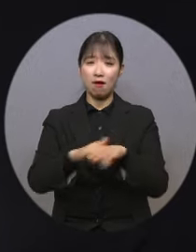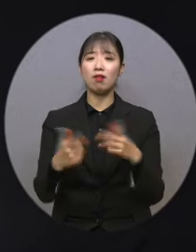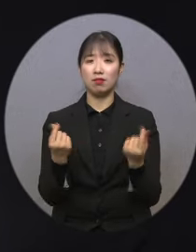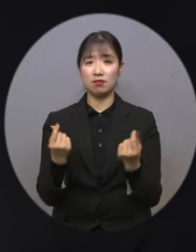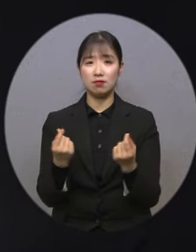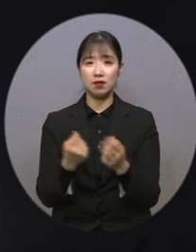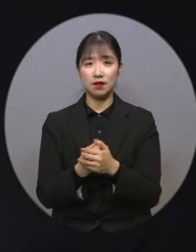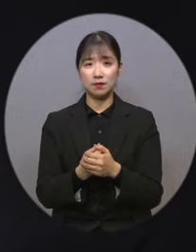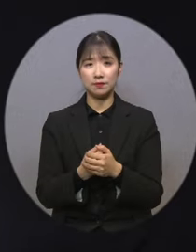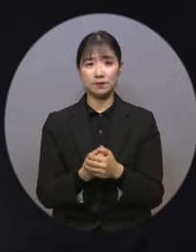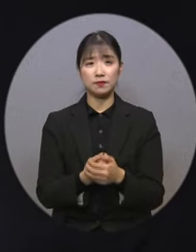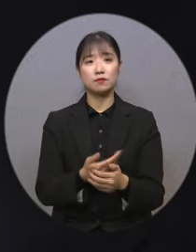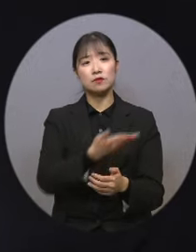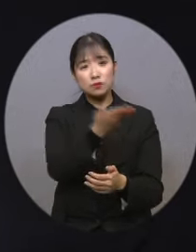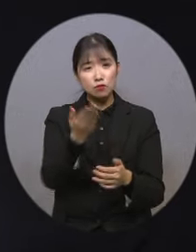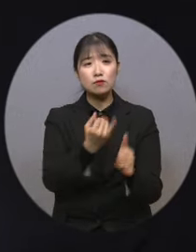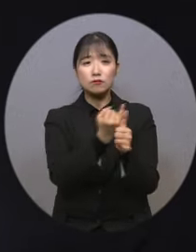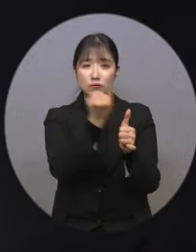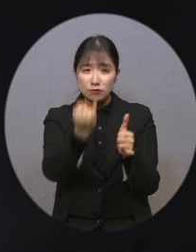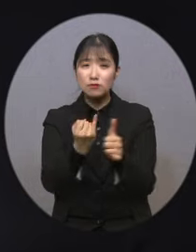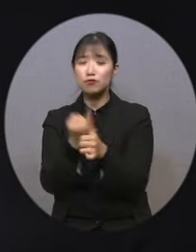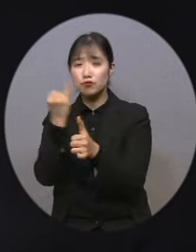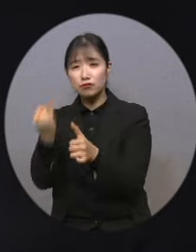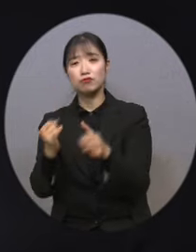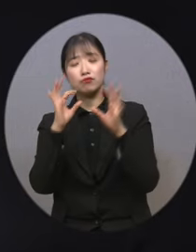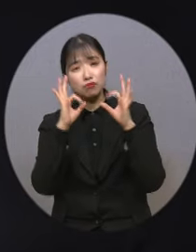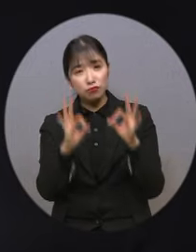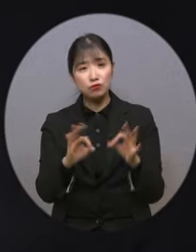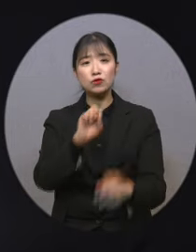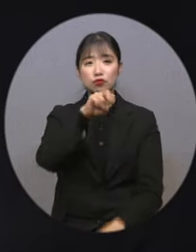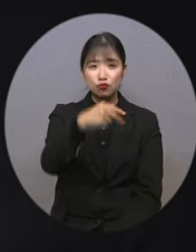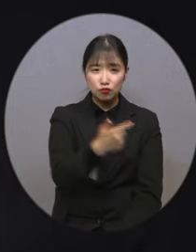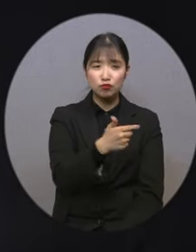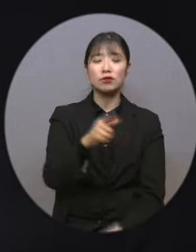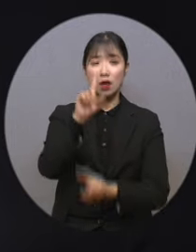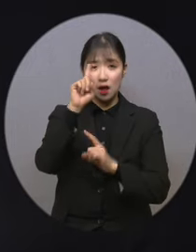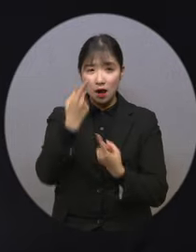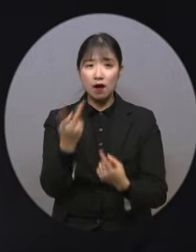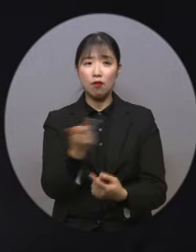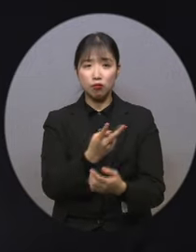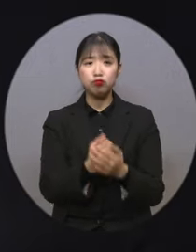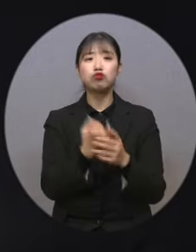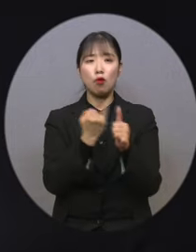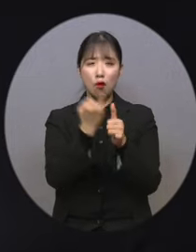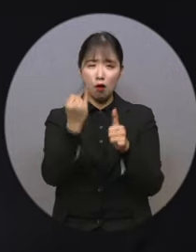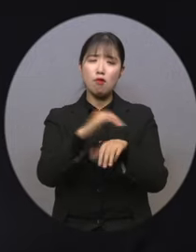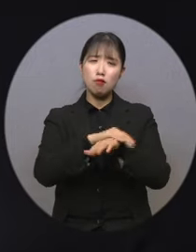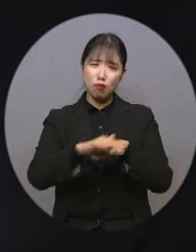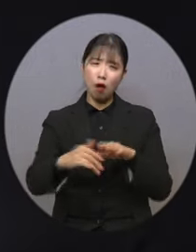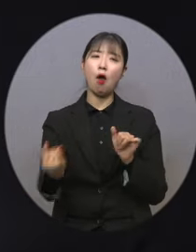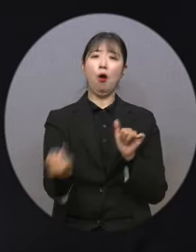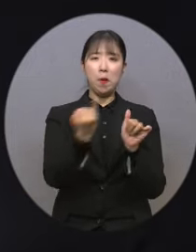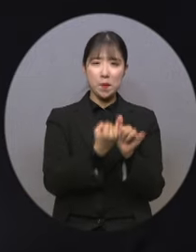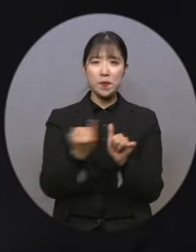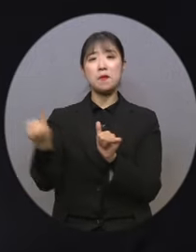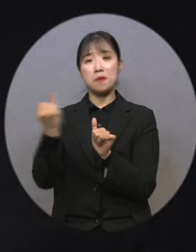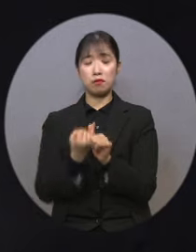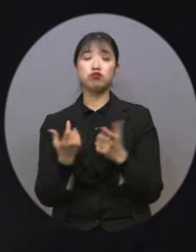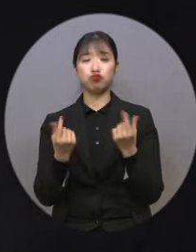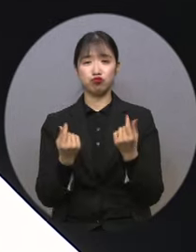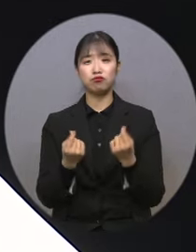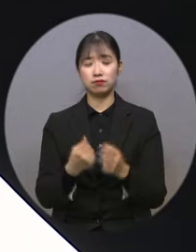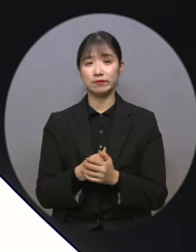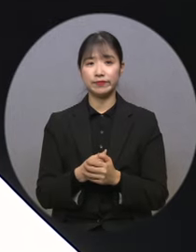내가 그들 안에 나 뭐 그들 부인들 보면 우리 연성 여러분 아이젠 후보가 부위 나는 잘 만나는 데는 아주 소질이 있다고 난